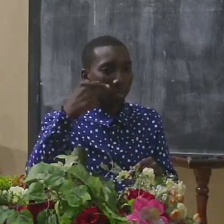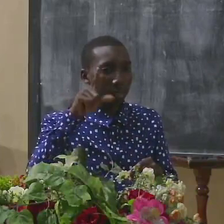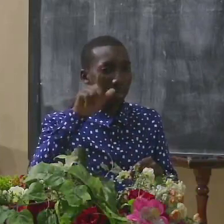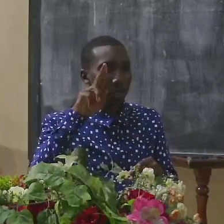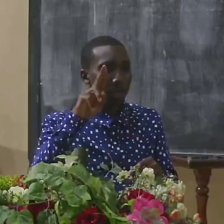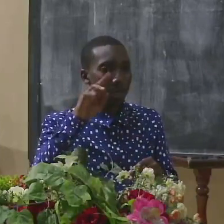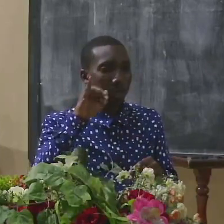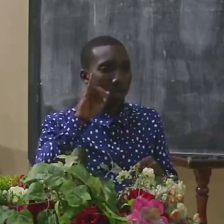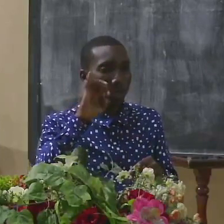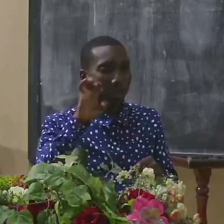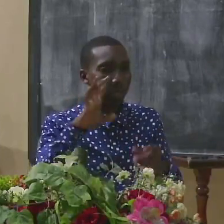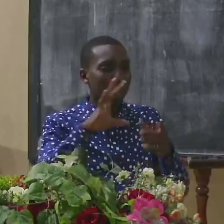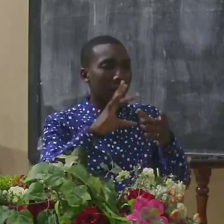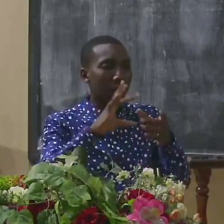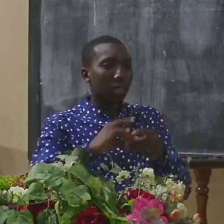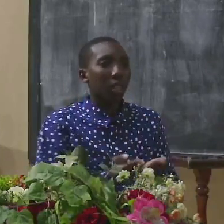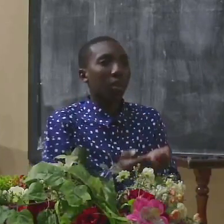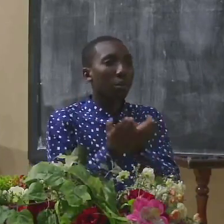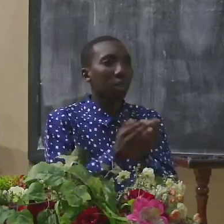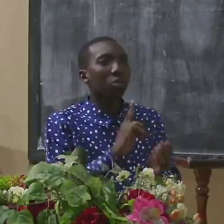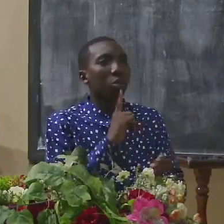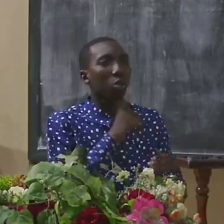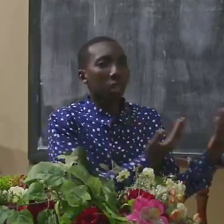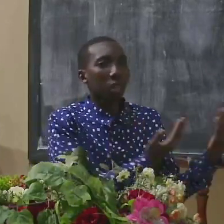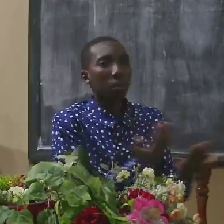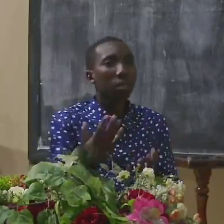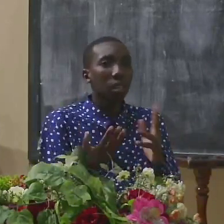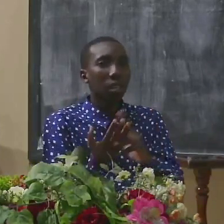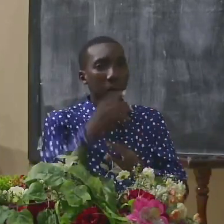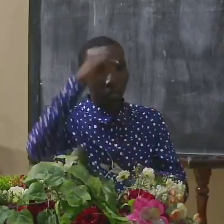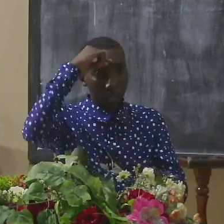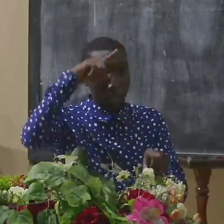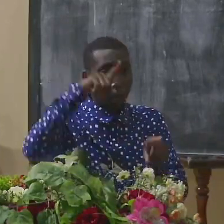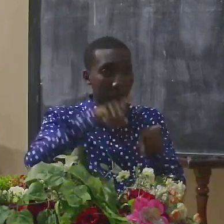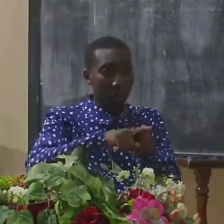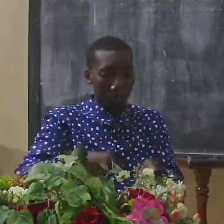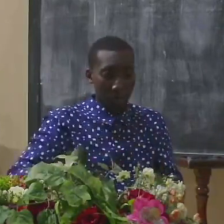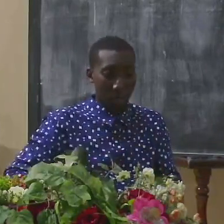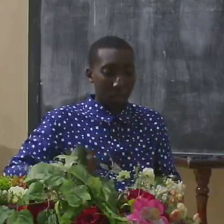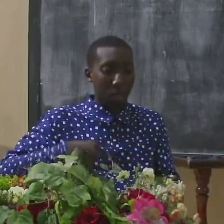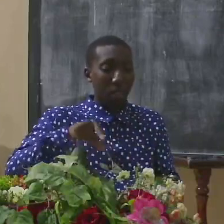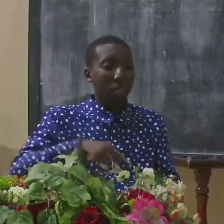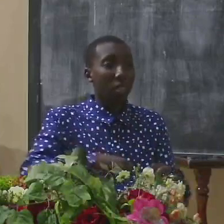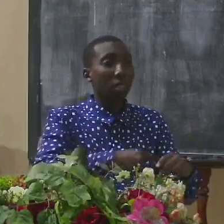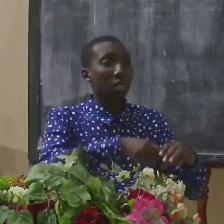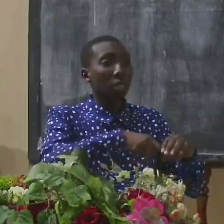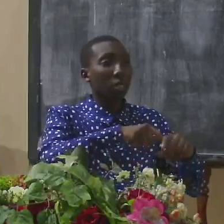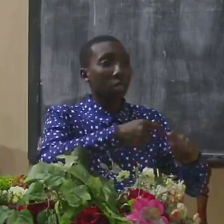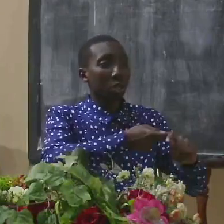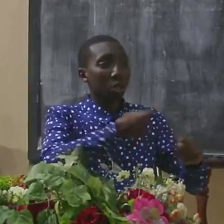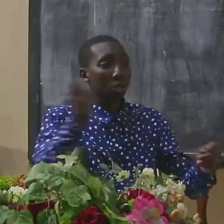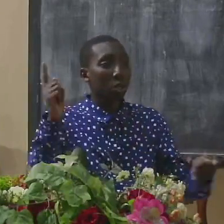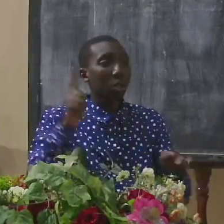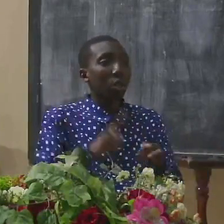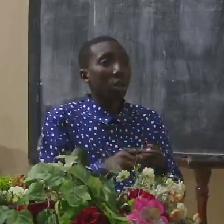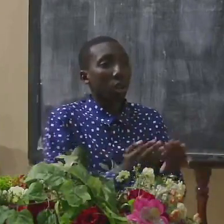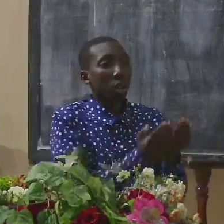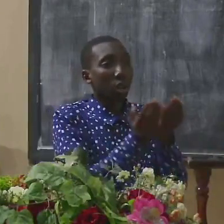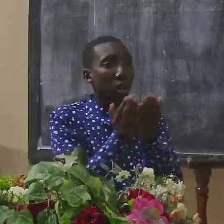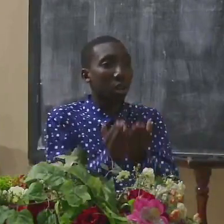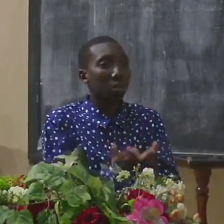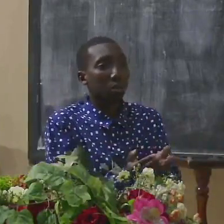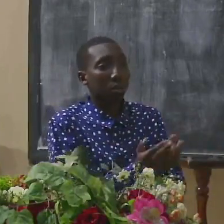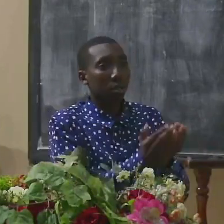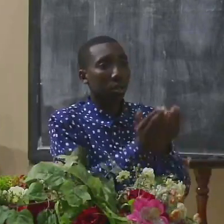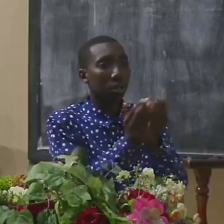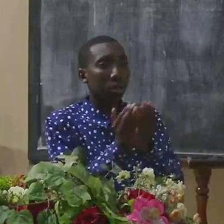apportées par le frère Jacques Bekwa. Jacques Bekwa. Kutoka Kalemi. Ndugu Jacques Bekwa. Frère Jacques Bekwa.